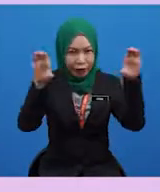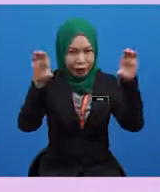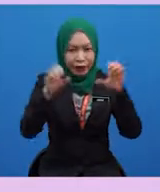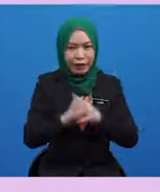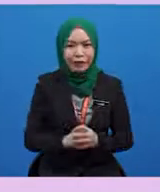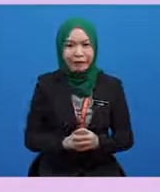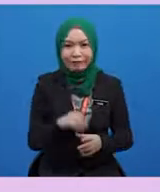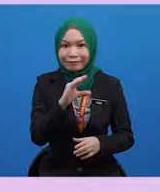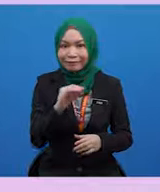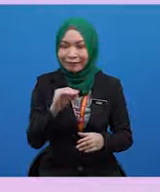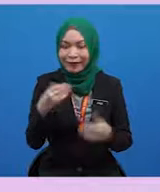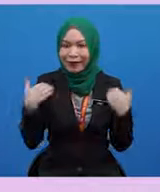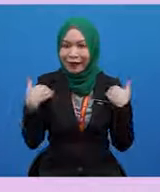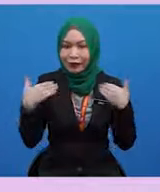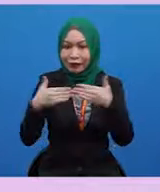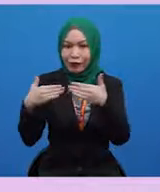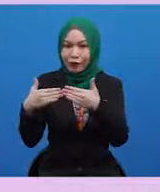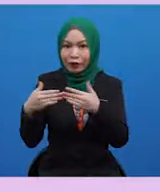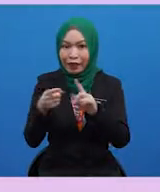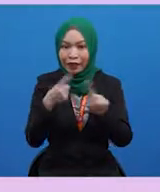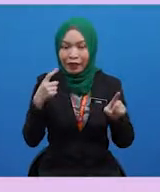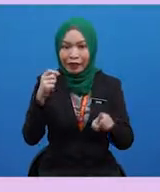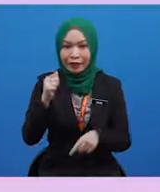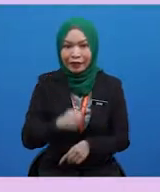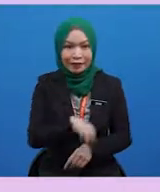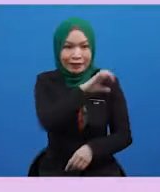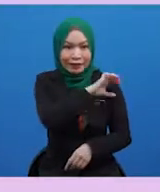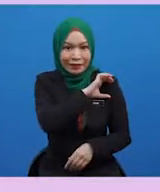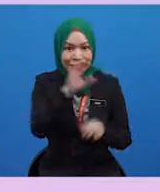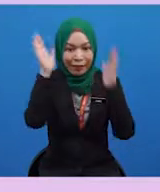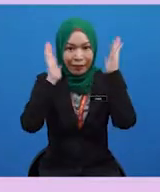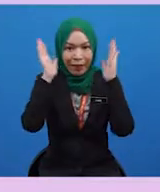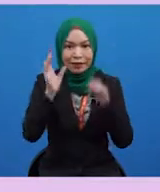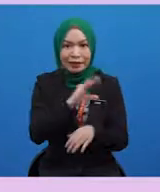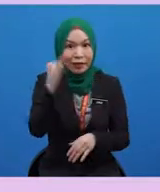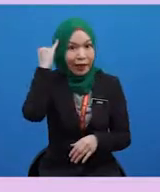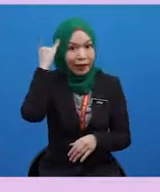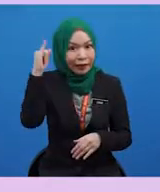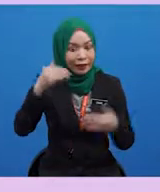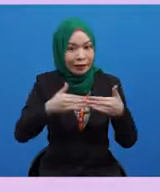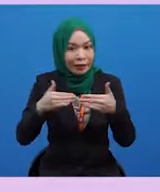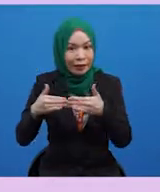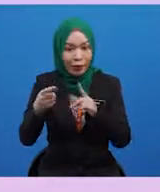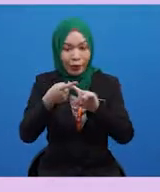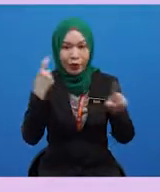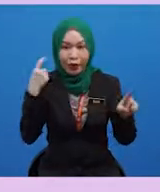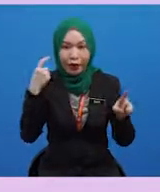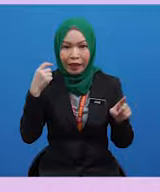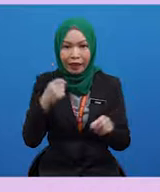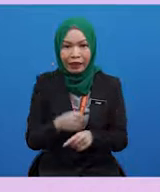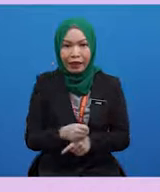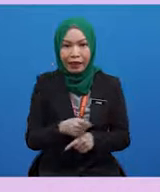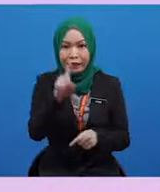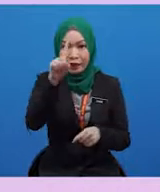yang bertautan dari aspek bahasa. Ideanya berkesinambungan dan berfokus kepada satu tajuk